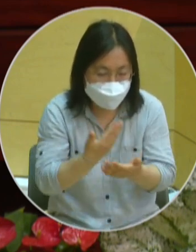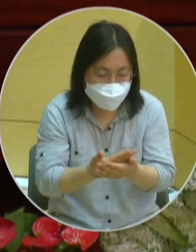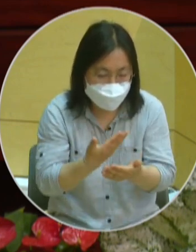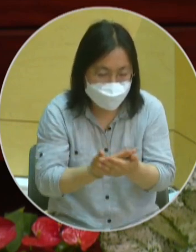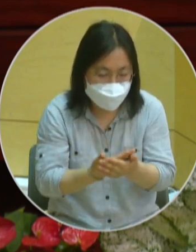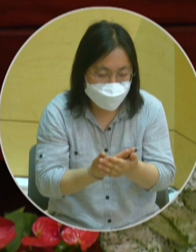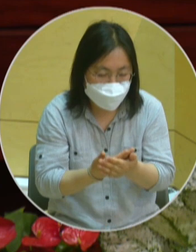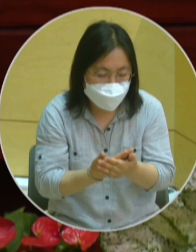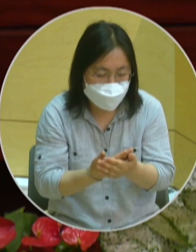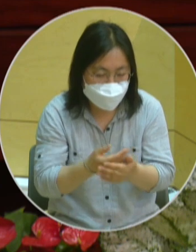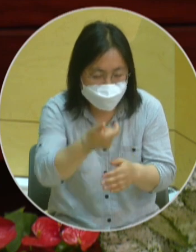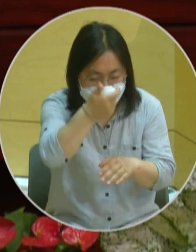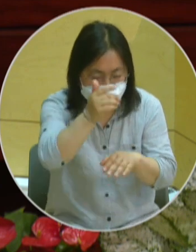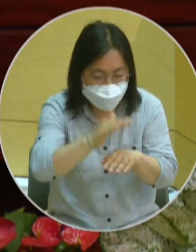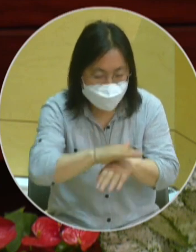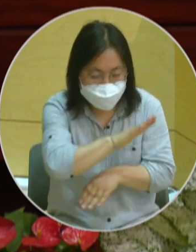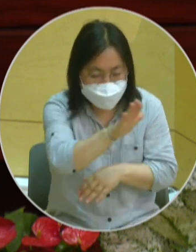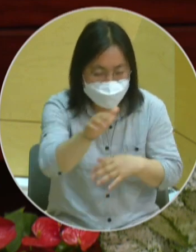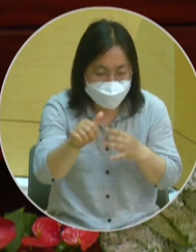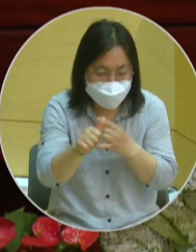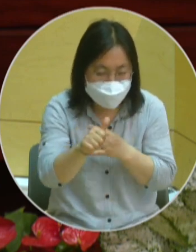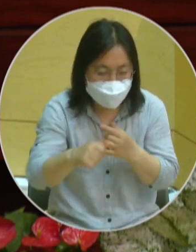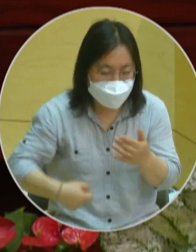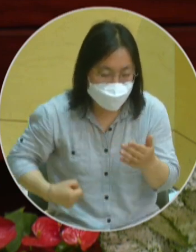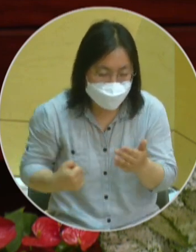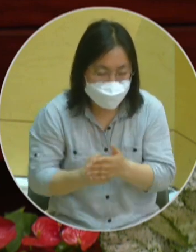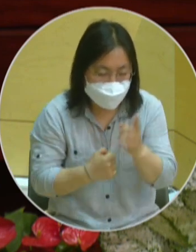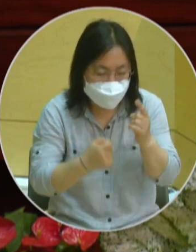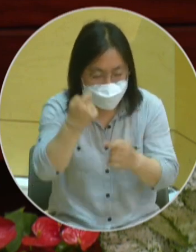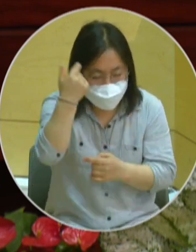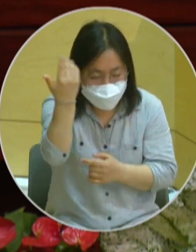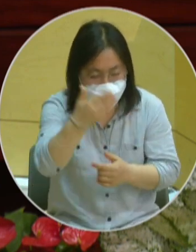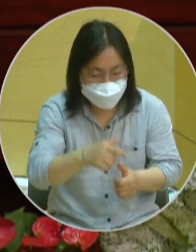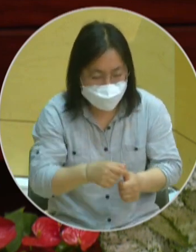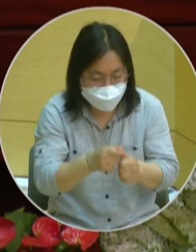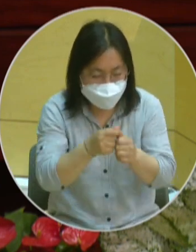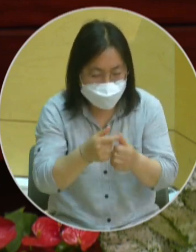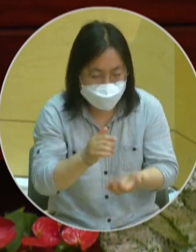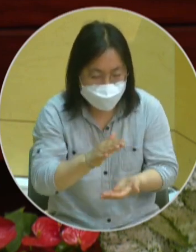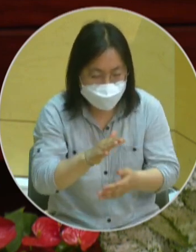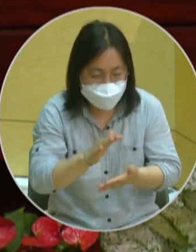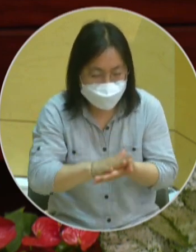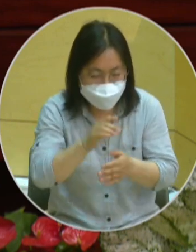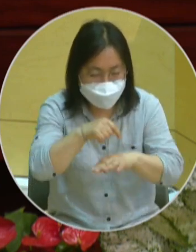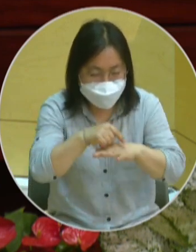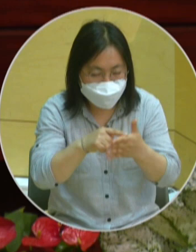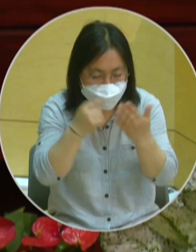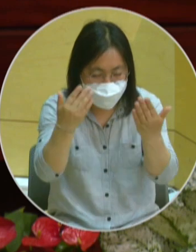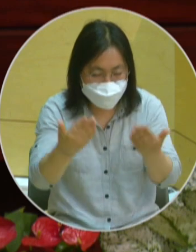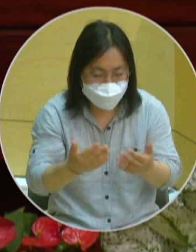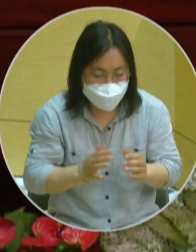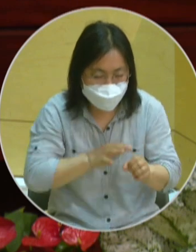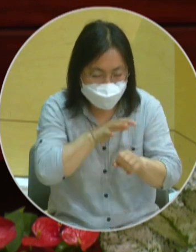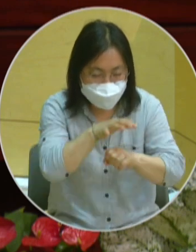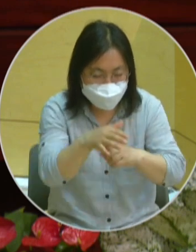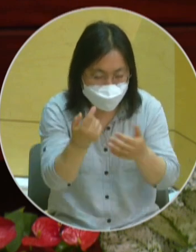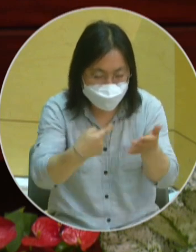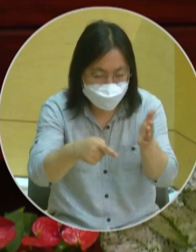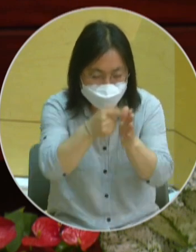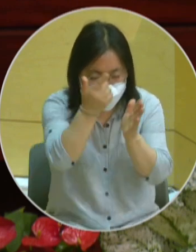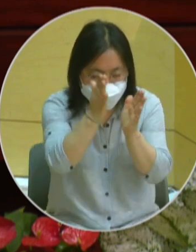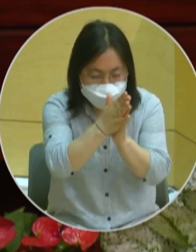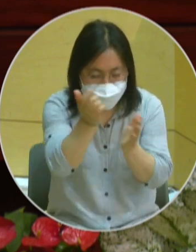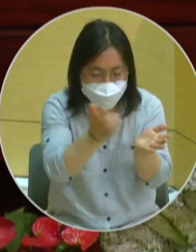주시옵소서. 예배하는 우리에게 작정한 한 영혼을 향한 구원의 열정을 주시고 열방을 위해 기도하는